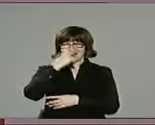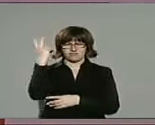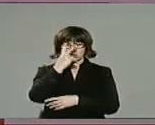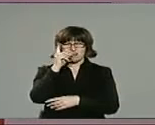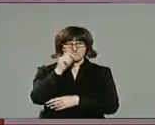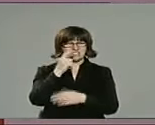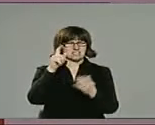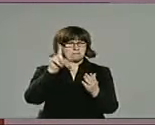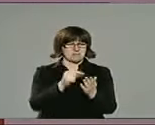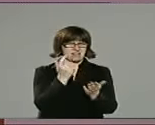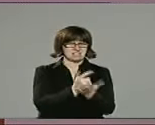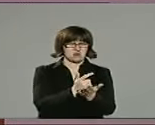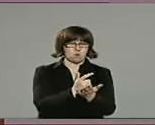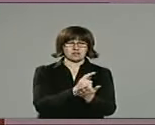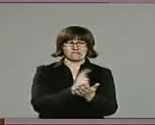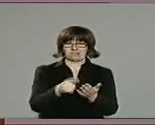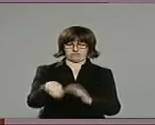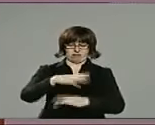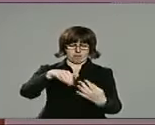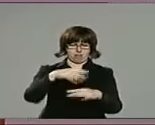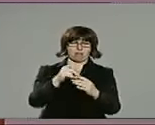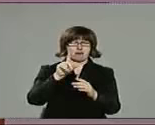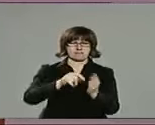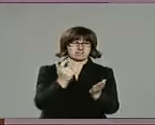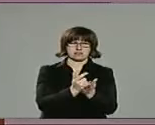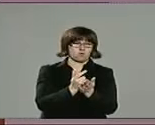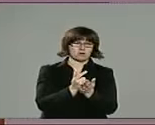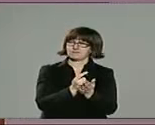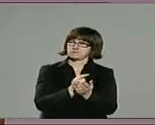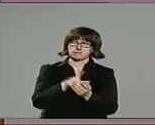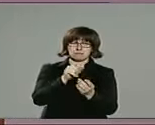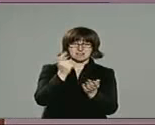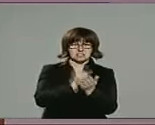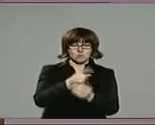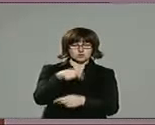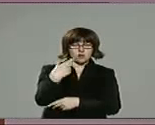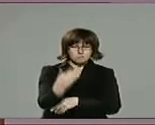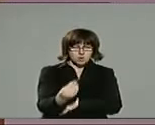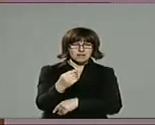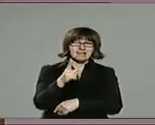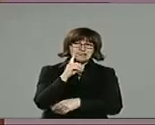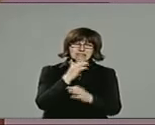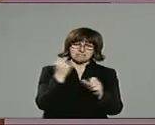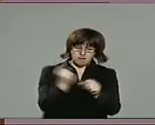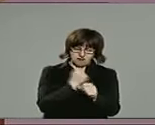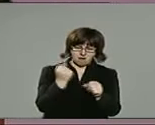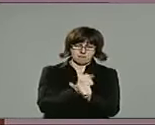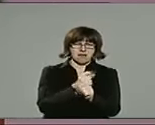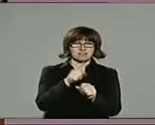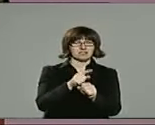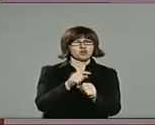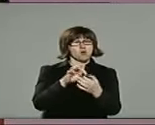beim Mindestlohn geht. Da geht es nicht um irgendeinen Mindestlohn. Mindestlohn soll den, der jeden Tag arbeiten geht,